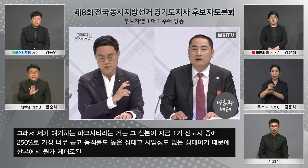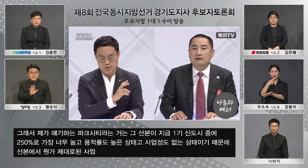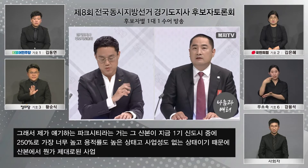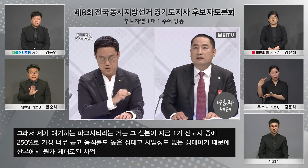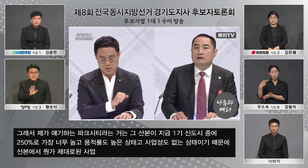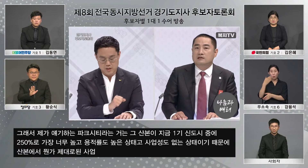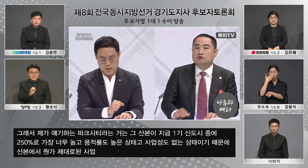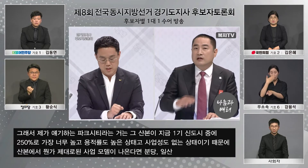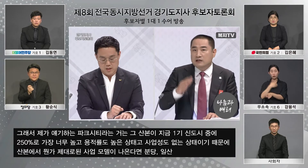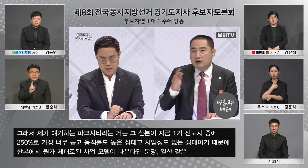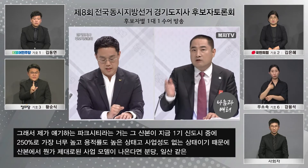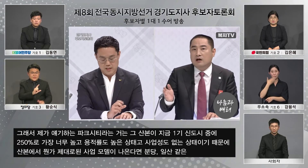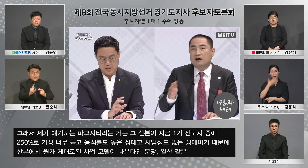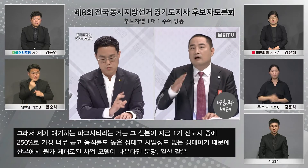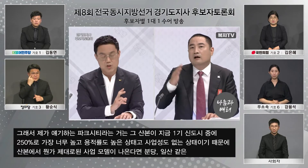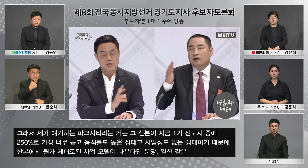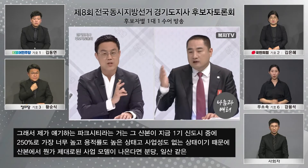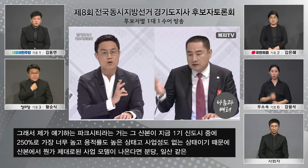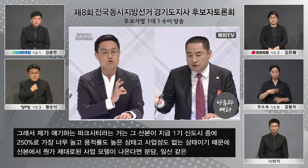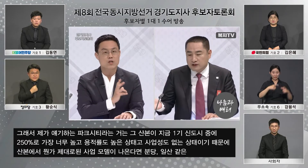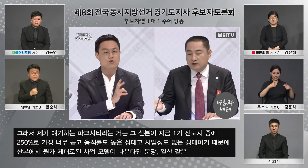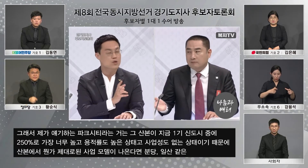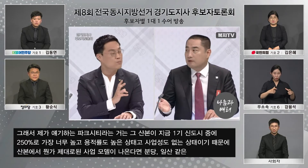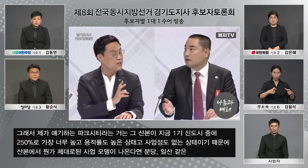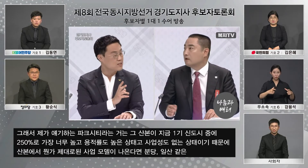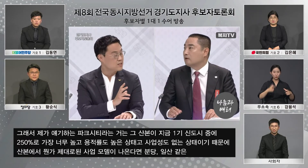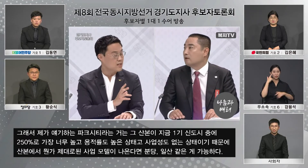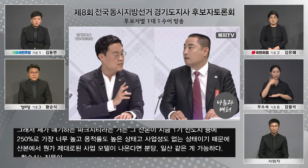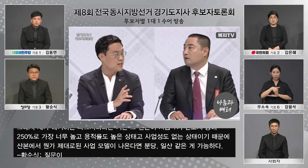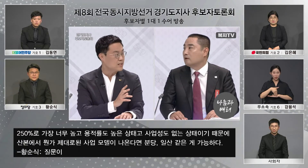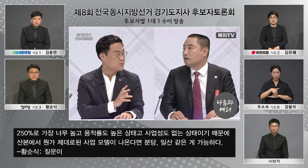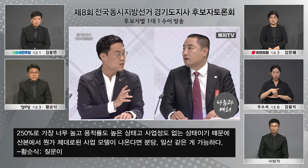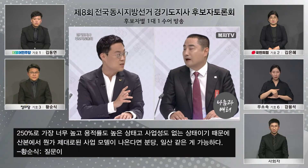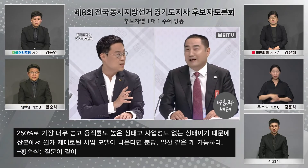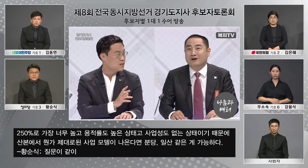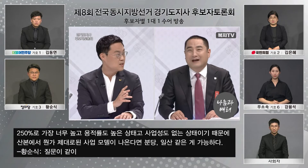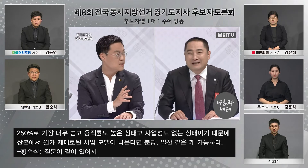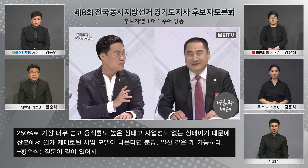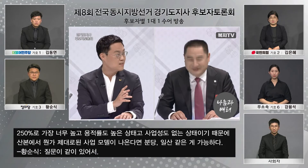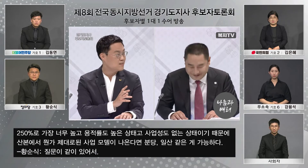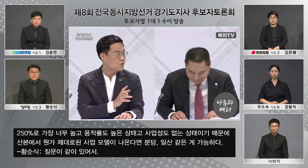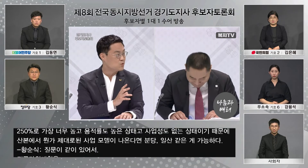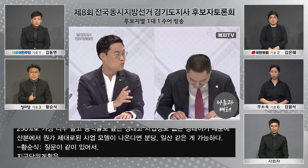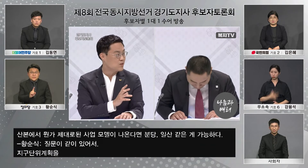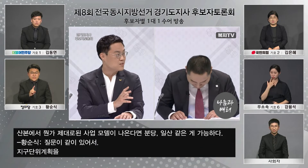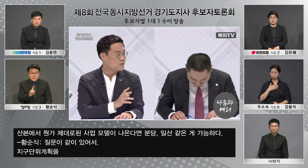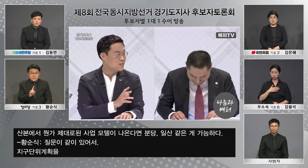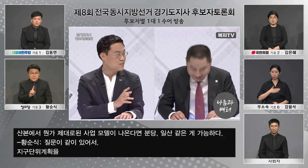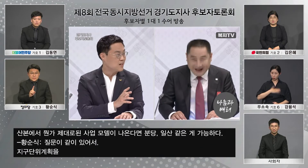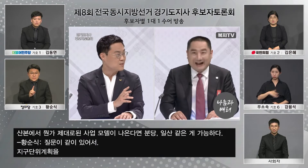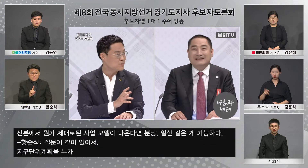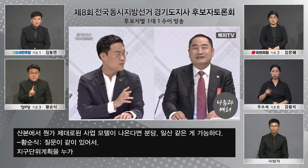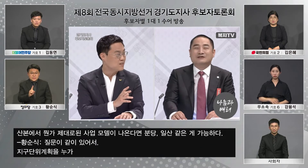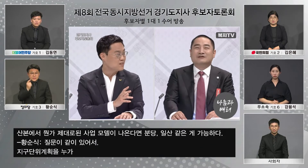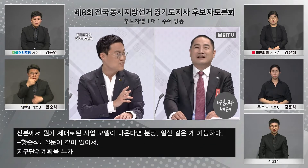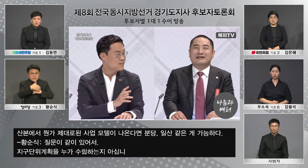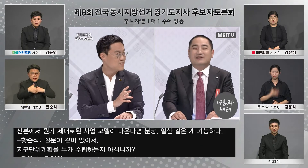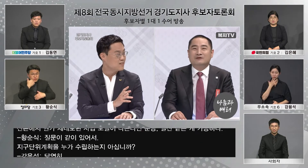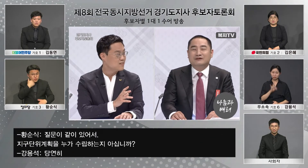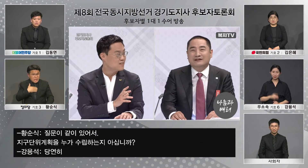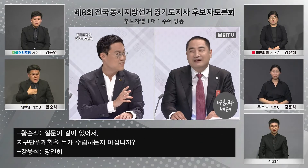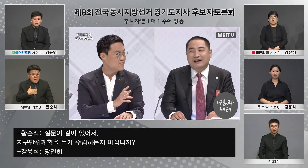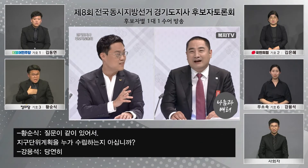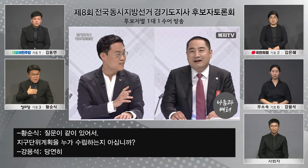같이 있어가지고요. 지구 단위 계획과 지구 단위 계획을 누가 기부채나. 수립하는지 아십니까? 당연히 알죠. 누가 하는지 아십니까? 아니, 그 지구